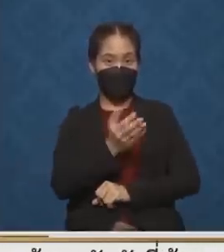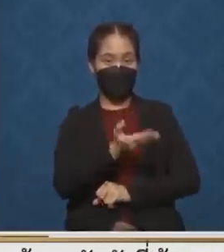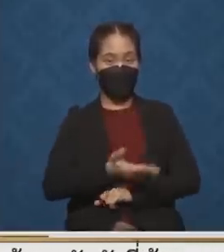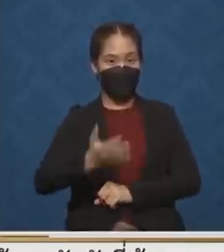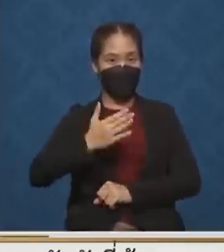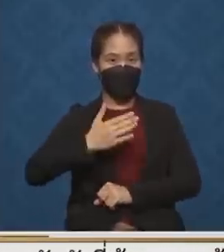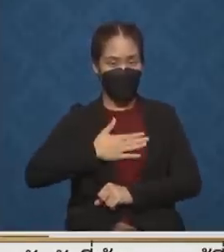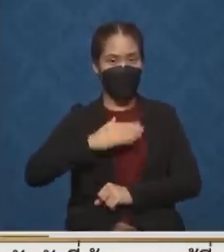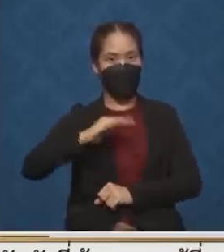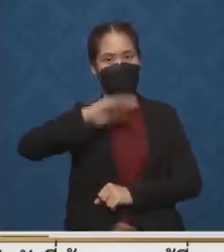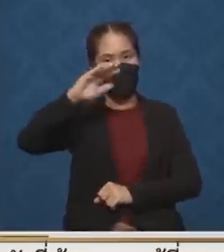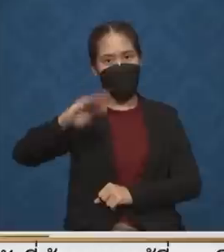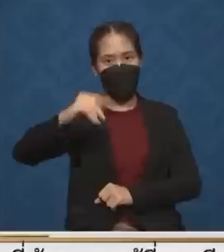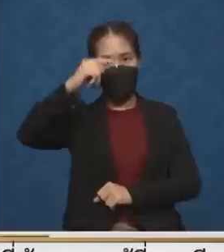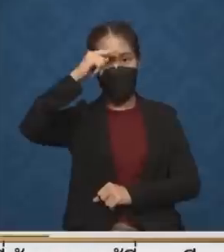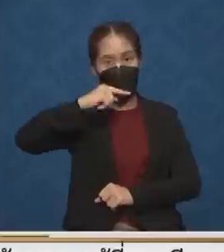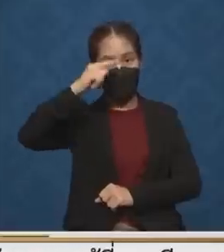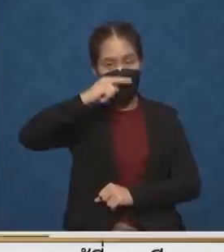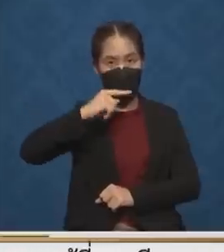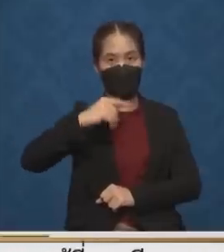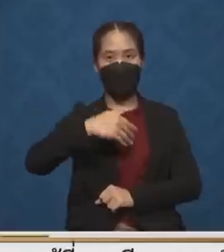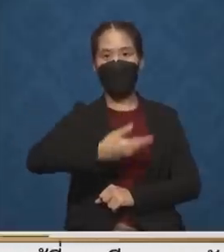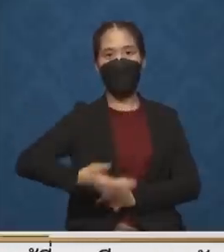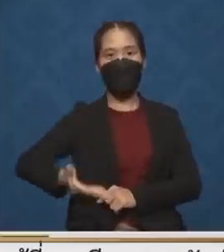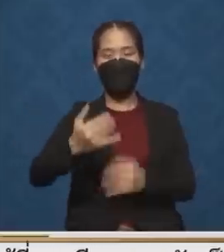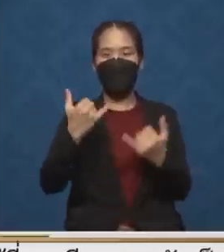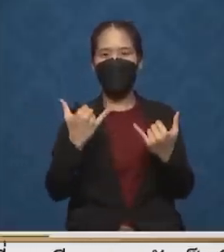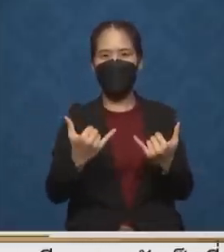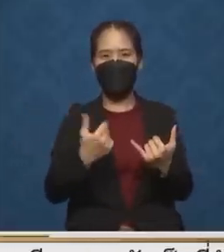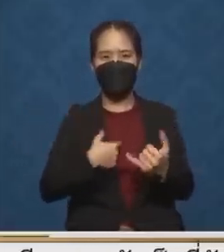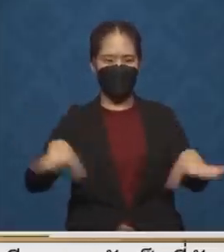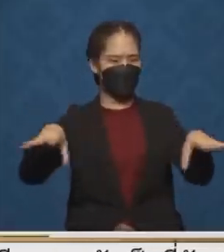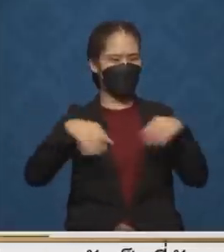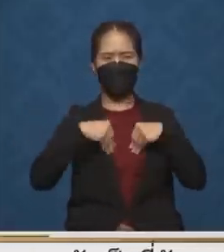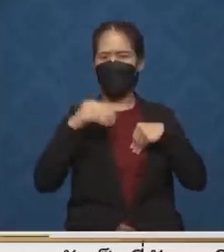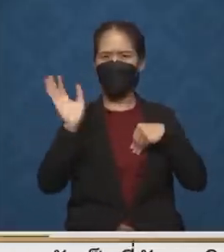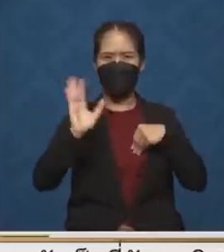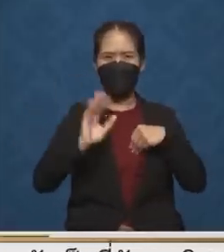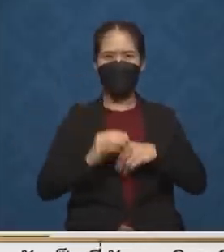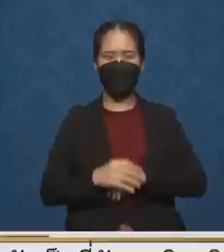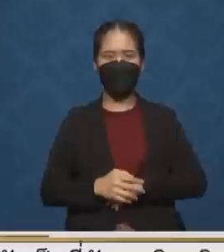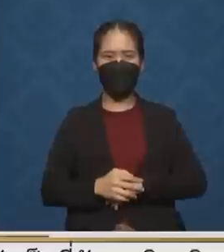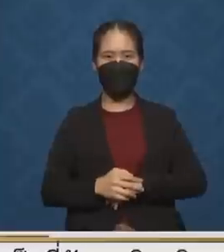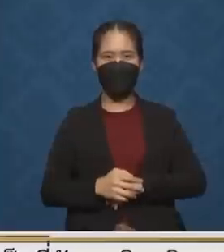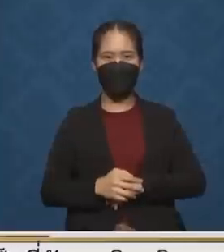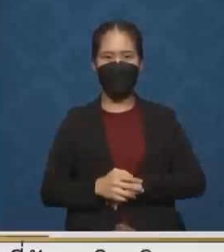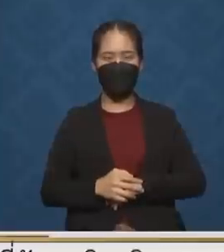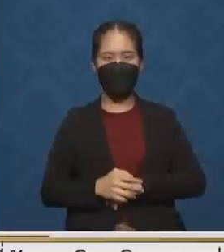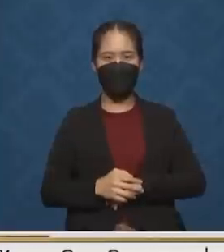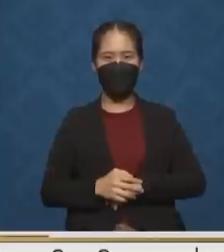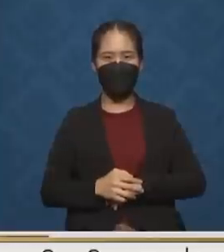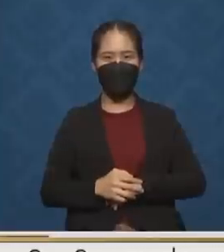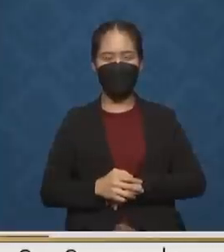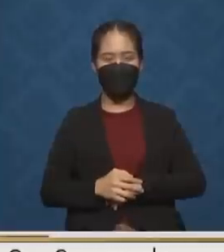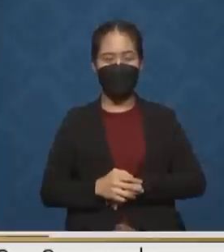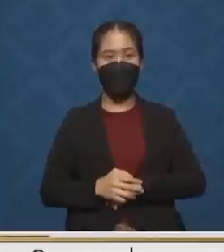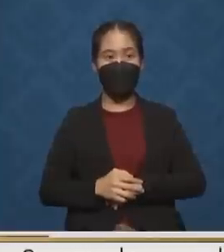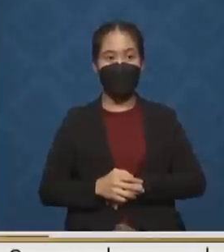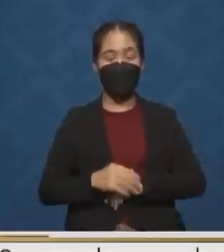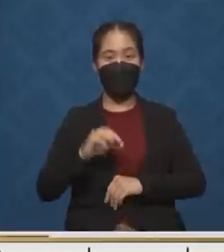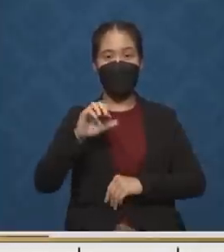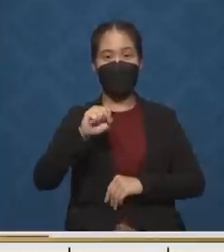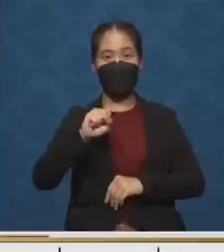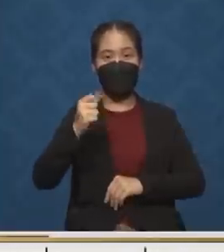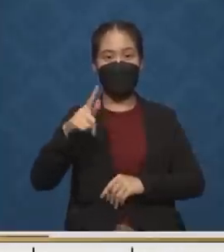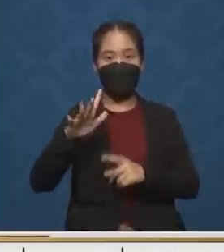และพี่น้ ประชาชน คนไยทกคนวันนี้ไม่ต้พศ ได้และในสlace Nummerห